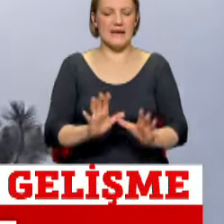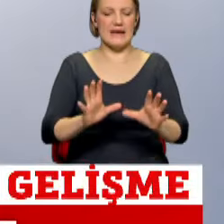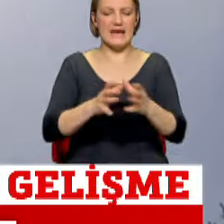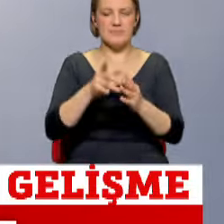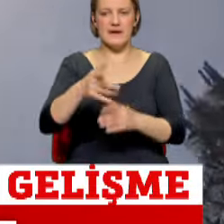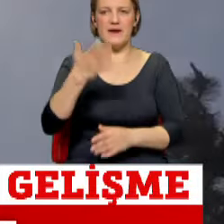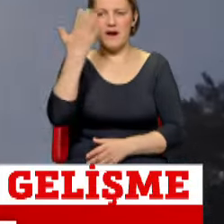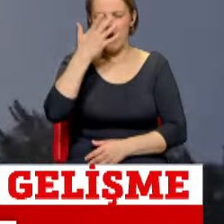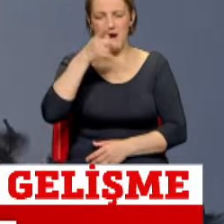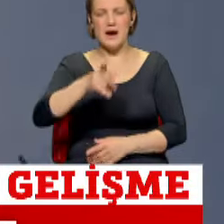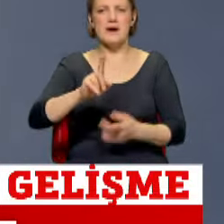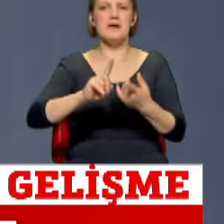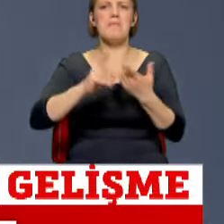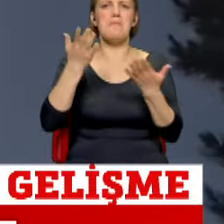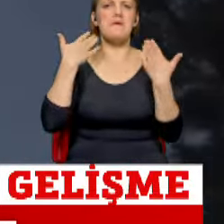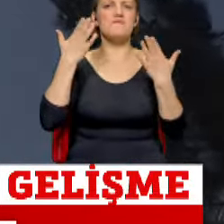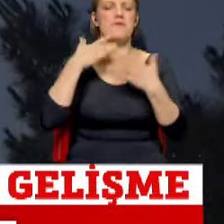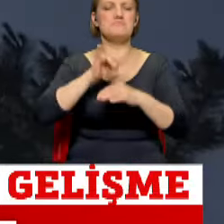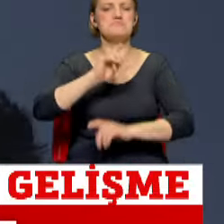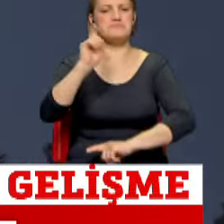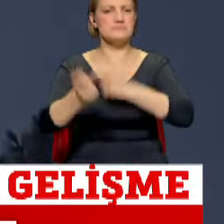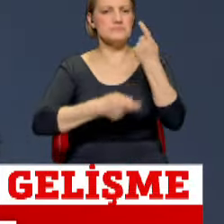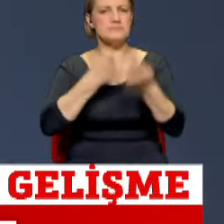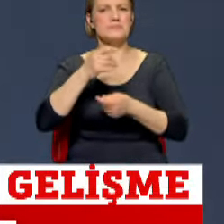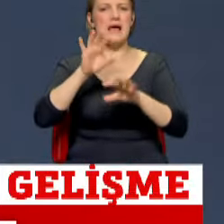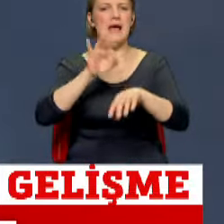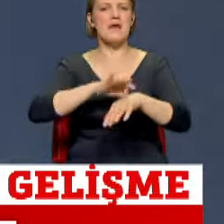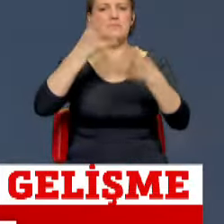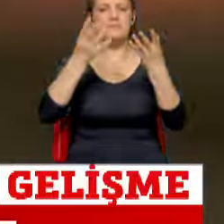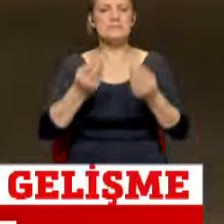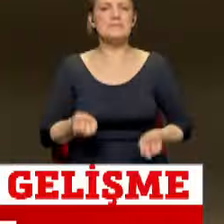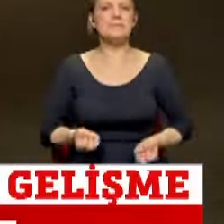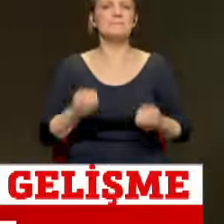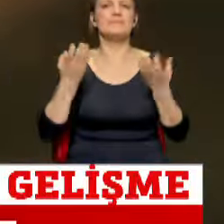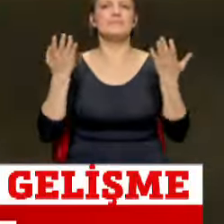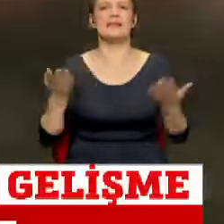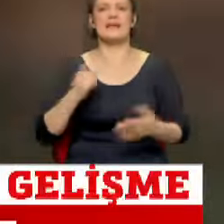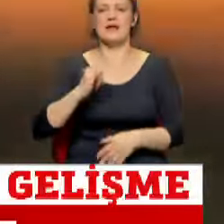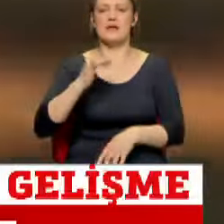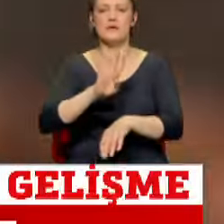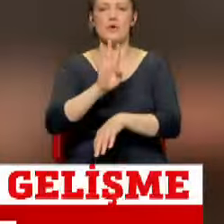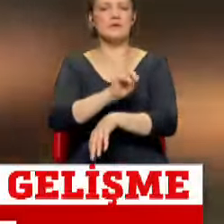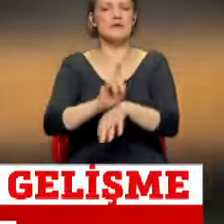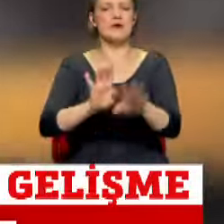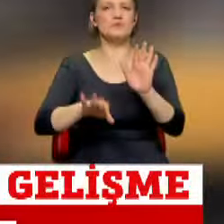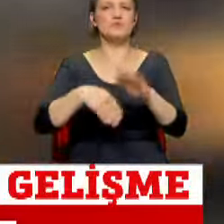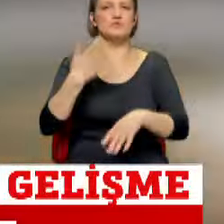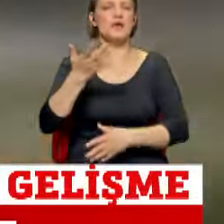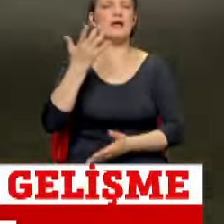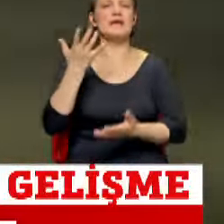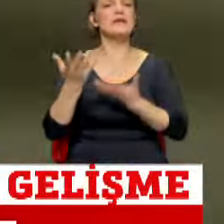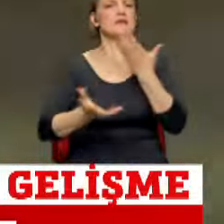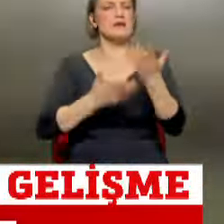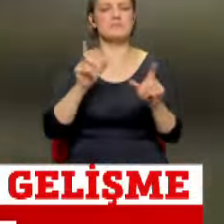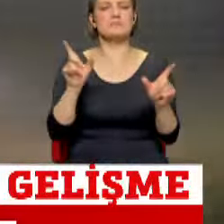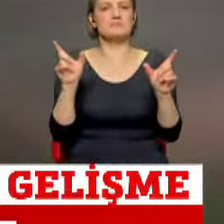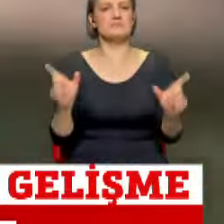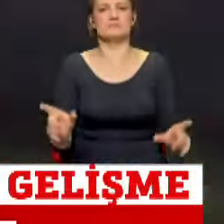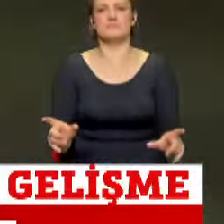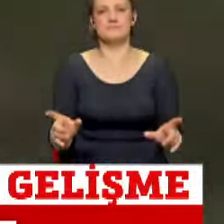Ekiplerin karadan ve havadan canla başla müdahalesi de yangını hemen söndürmeye yetmedi. Yaklaşık 4 saat sonra yangın kısmen kontrol